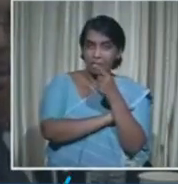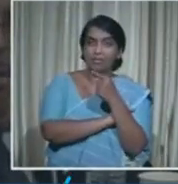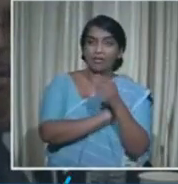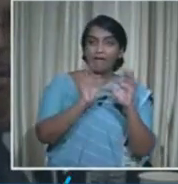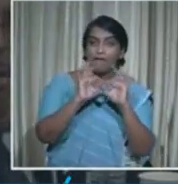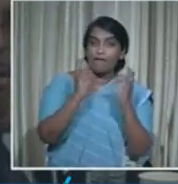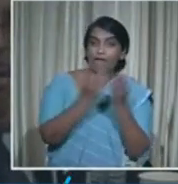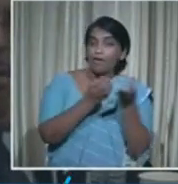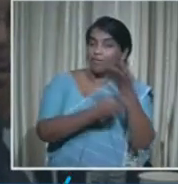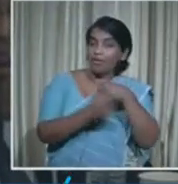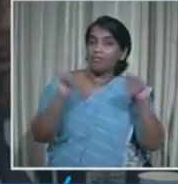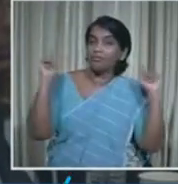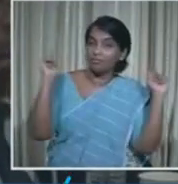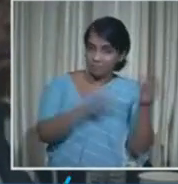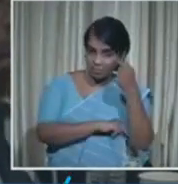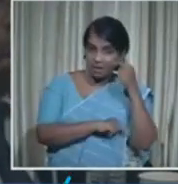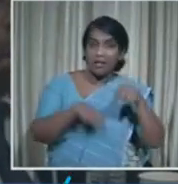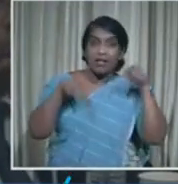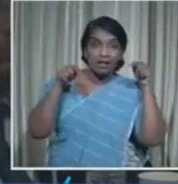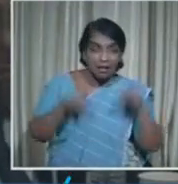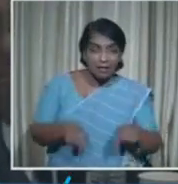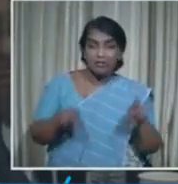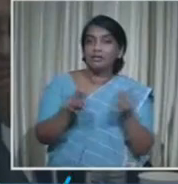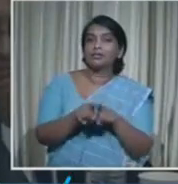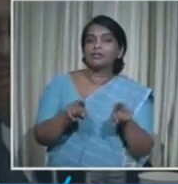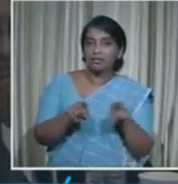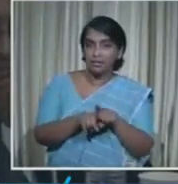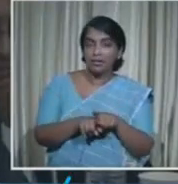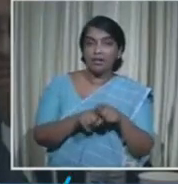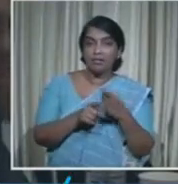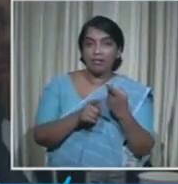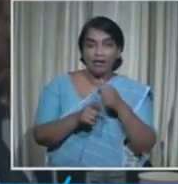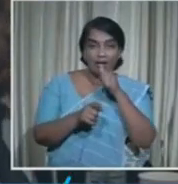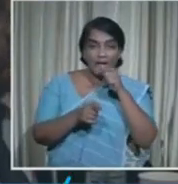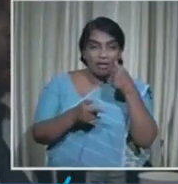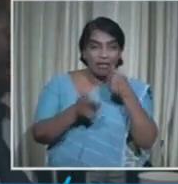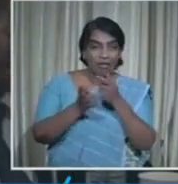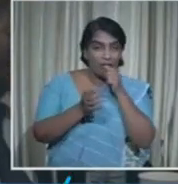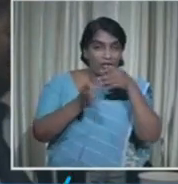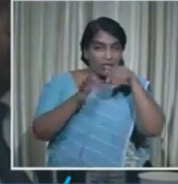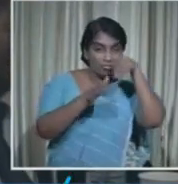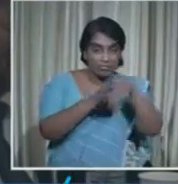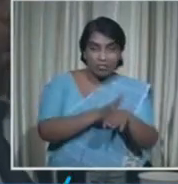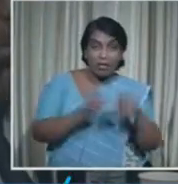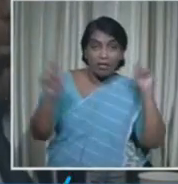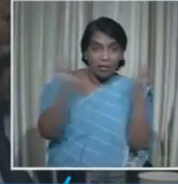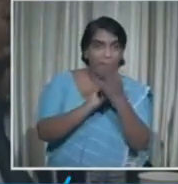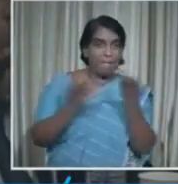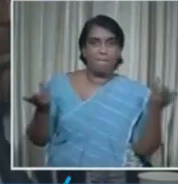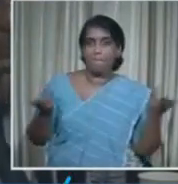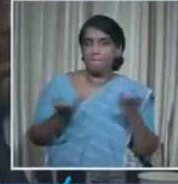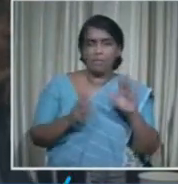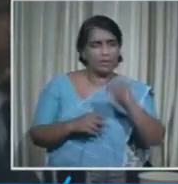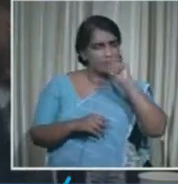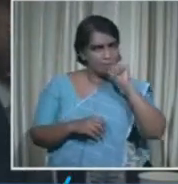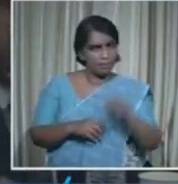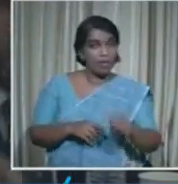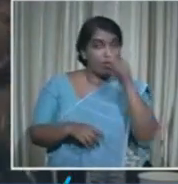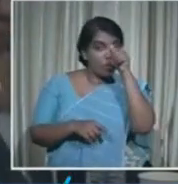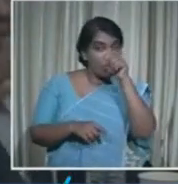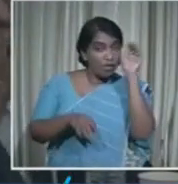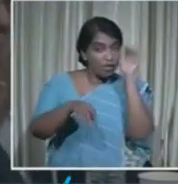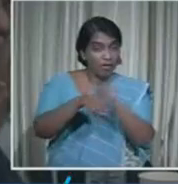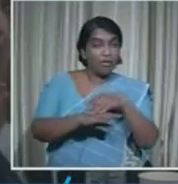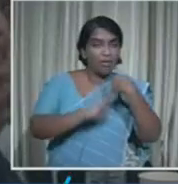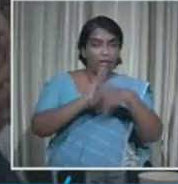අරගෙන පැන්නා දැන් මේ විදියට නැව ගිලනකොට පැනලා ඉවරලා බේරෙන්න ඉඩ තියන්න බෑ අනිවාර්යෙන් මේ හොරකම් වලට මේ රට